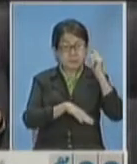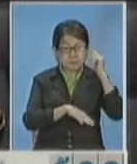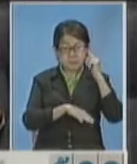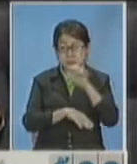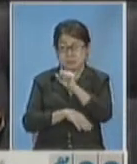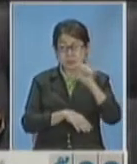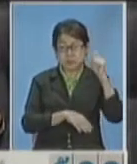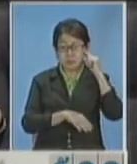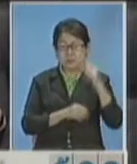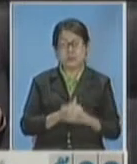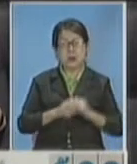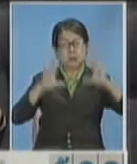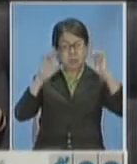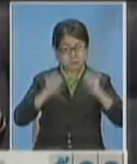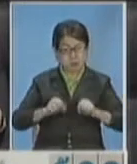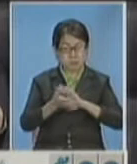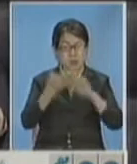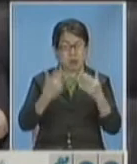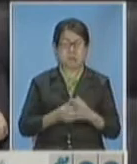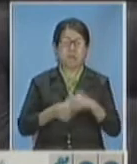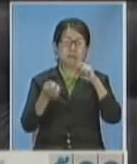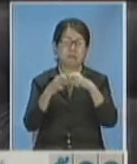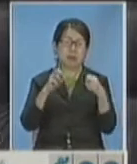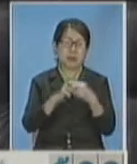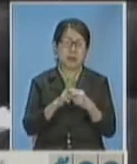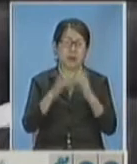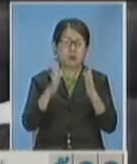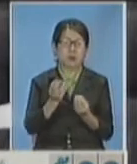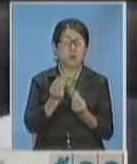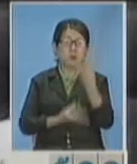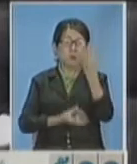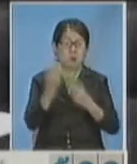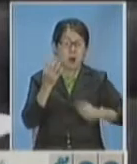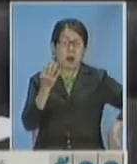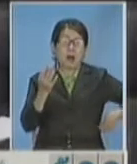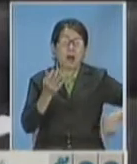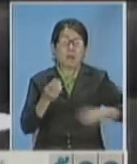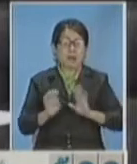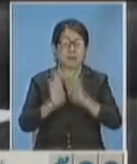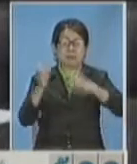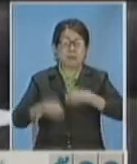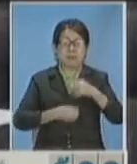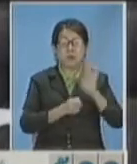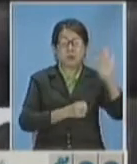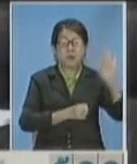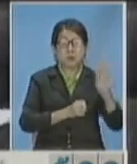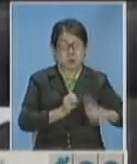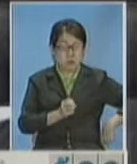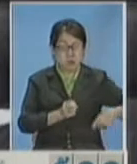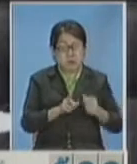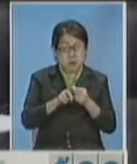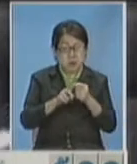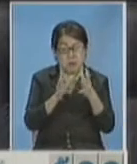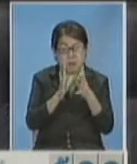ติครม.ดังกล่าวเนี่ยค่ะได้นำปัญหาของเกษตรกรชาวกัมพูชามาสะท้อนบอกว่าข้าวโพดเขากำลังออกขอให้ช่ว